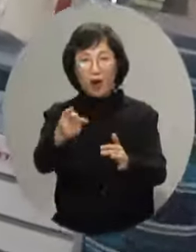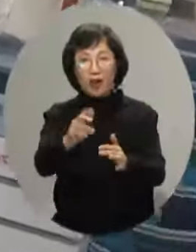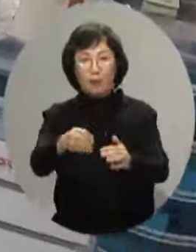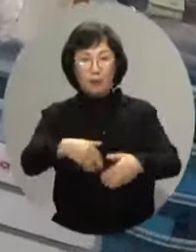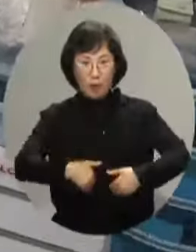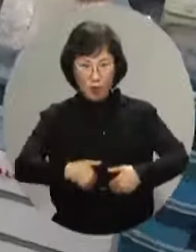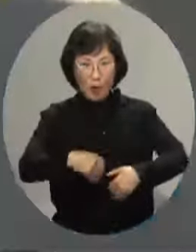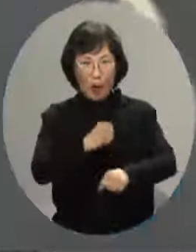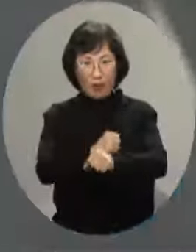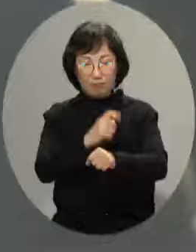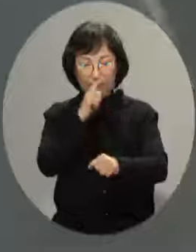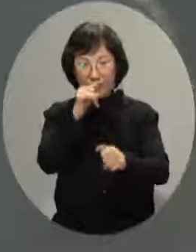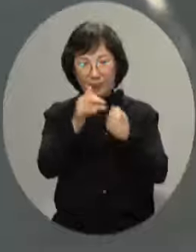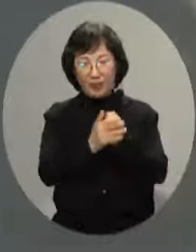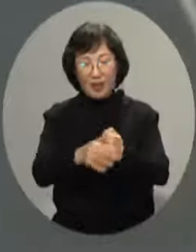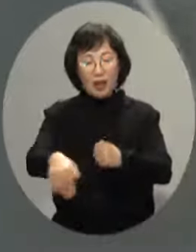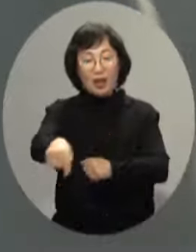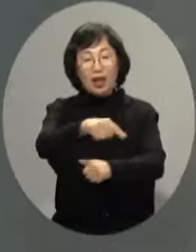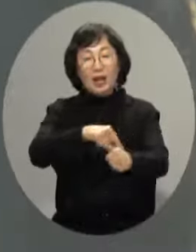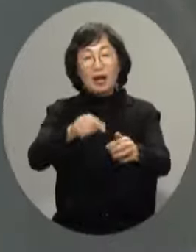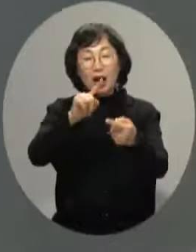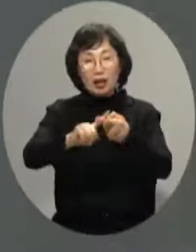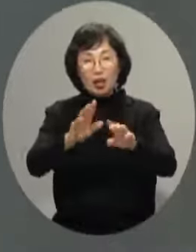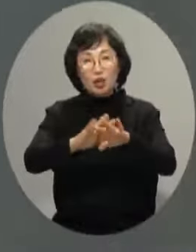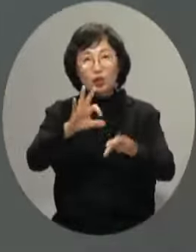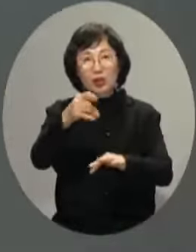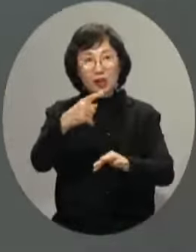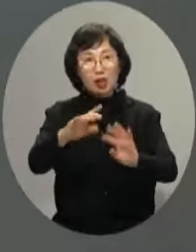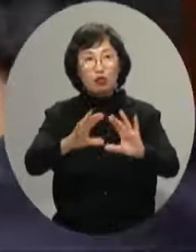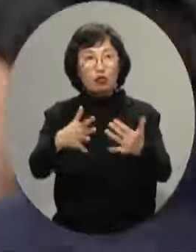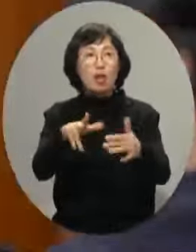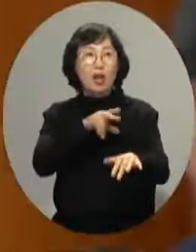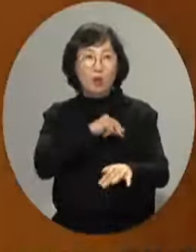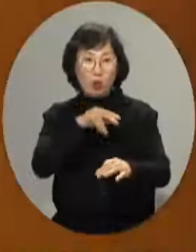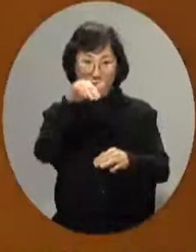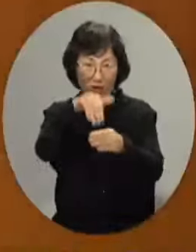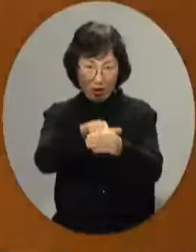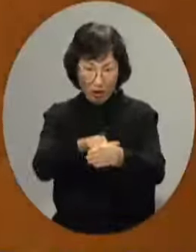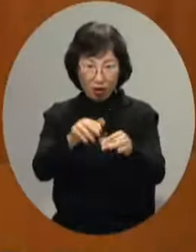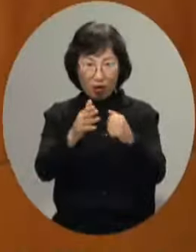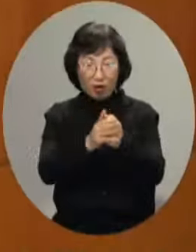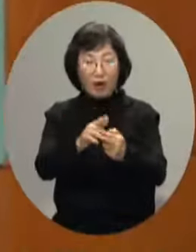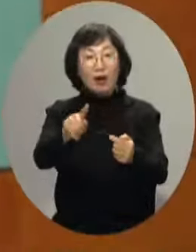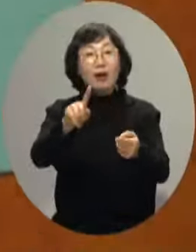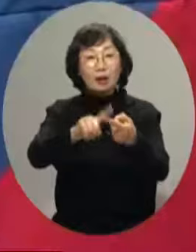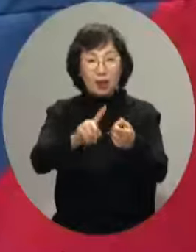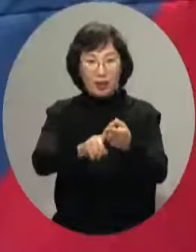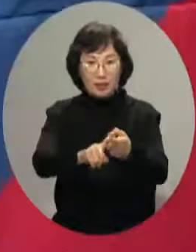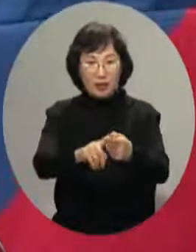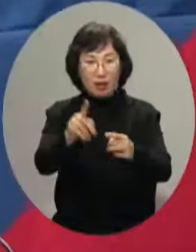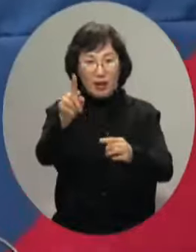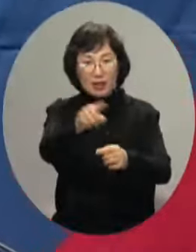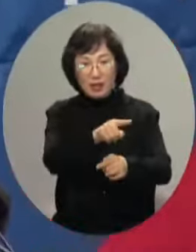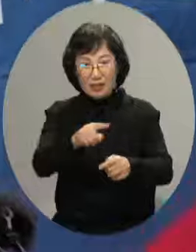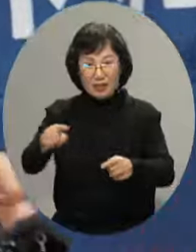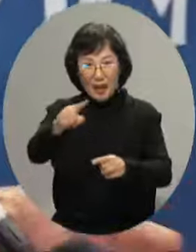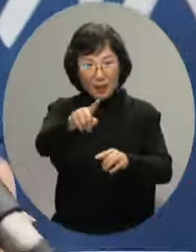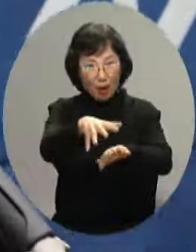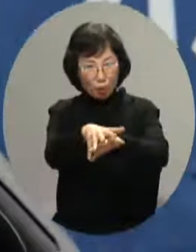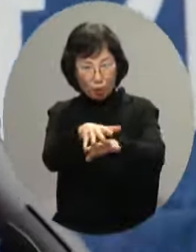달리 험난한 본선을 앞두고 있는 전주울 국회의원 선거. 기시감마저 주고 있는 삼각구도의 박빙